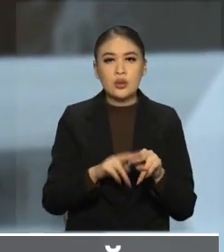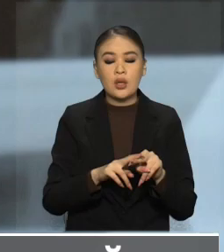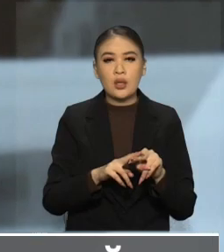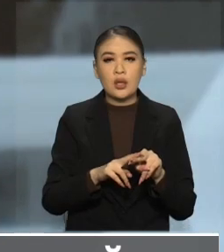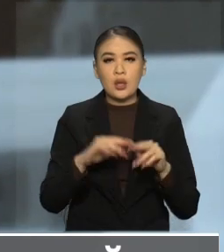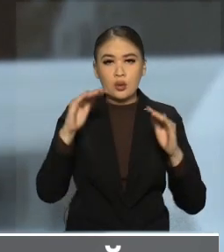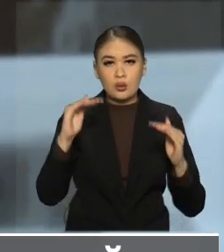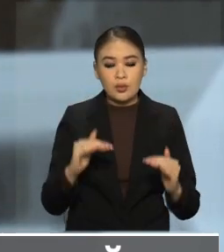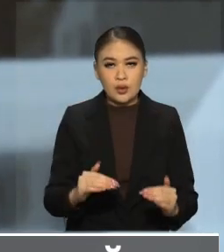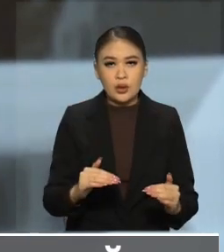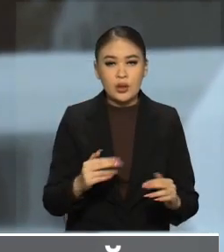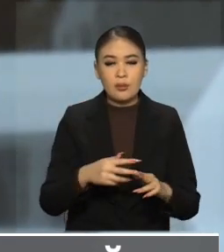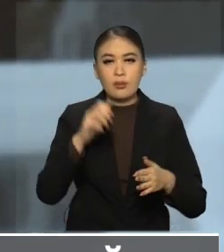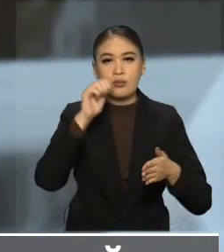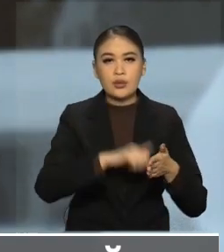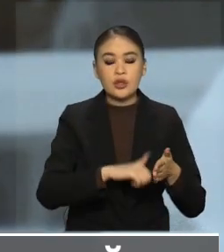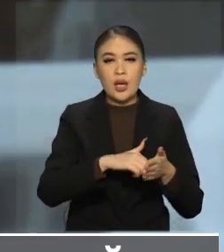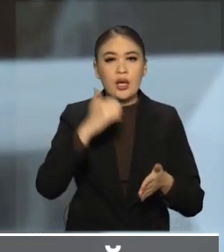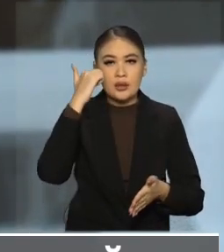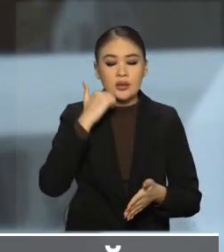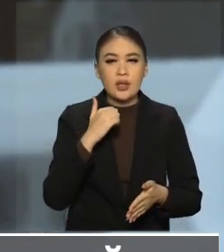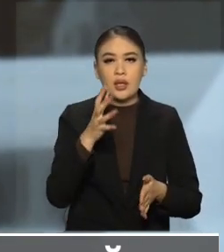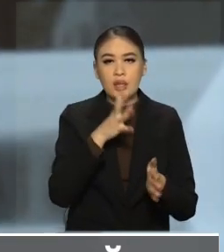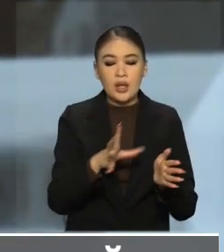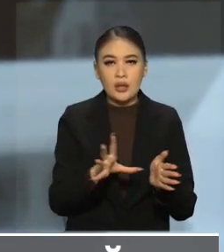келеді. Себебі ескірген техника.